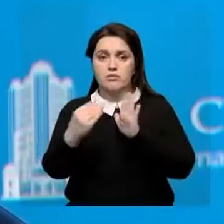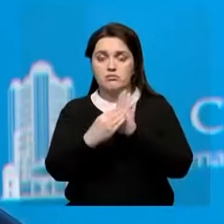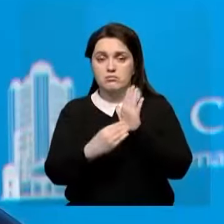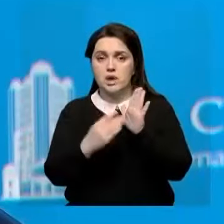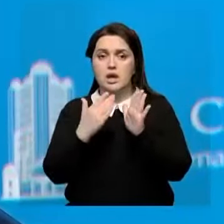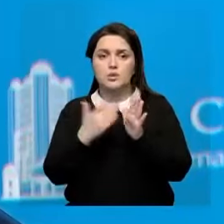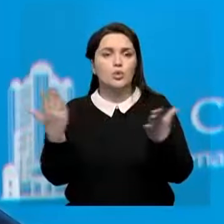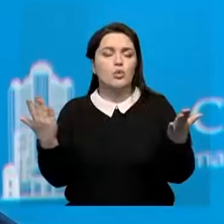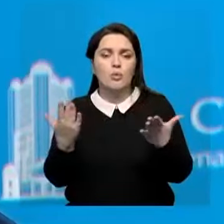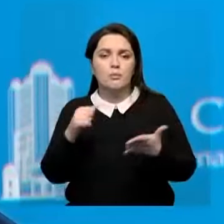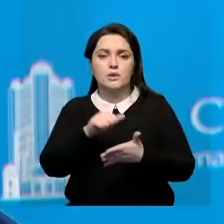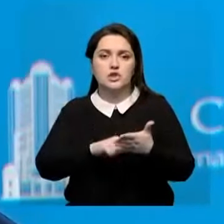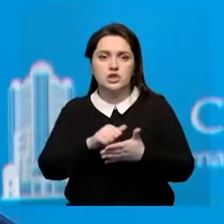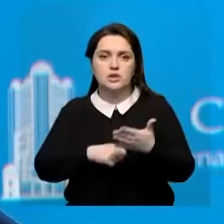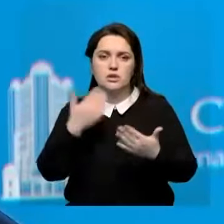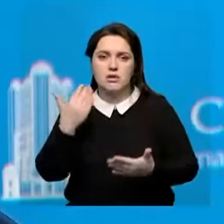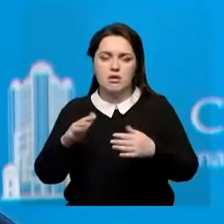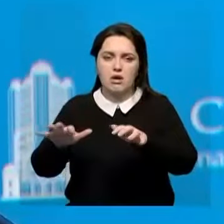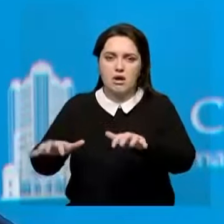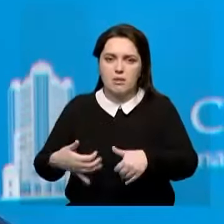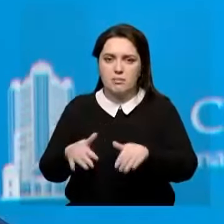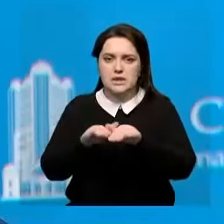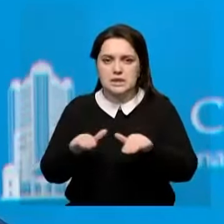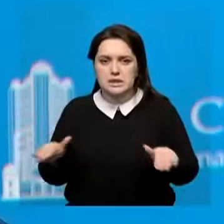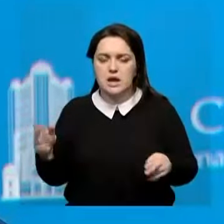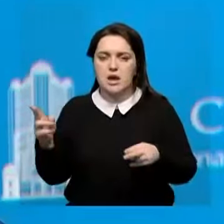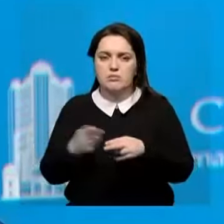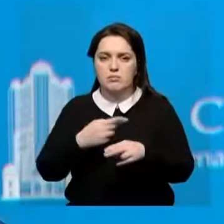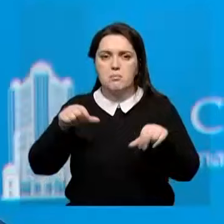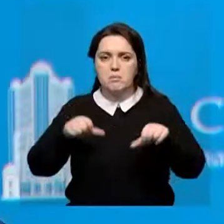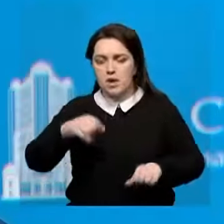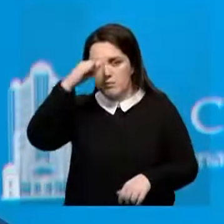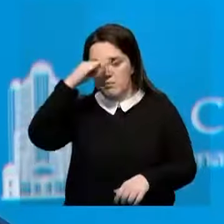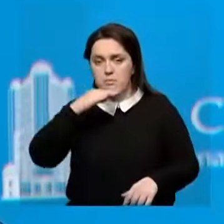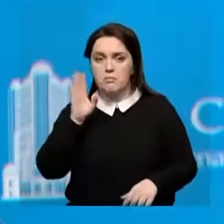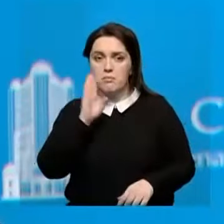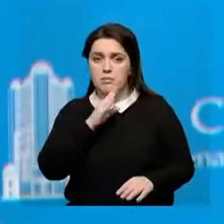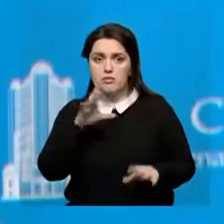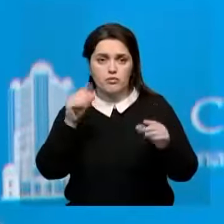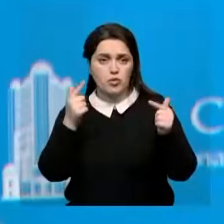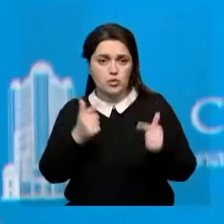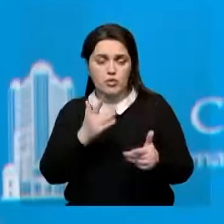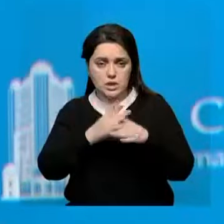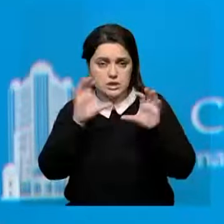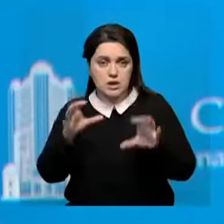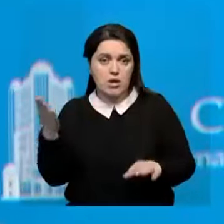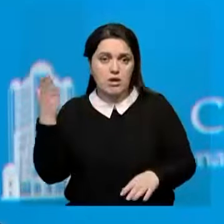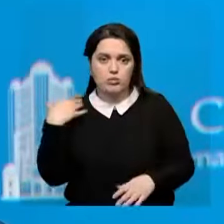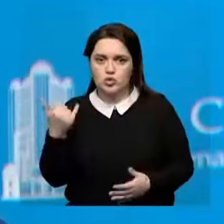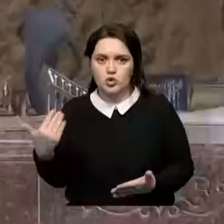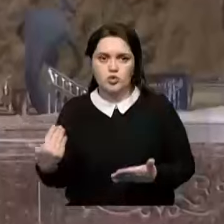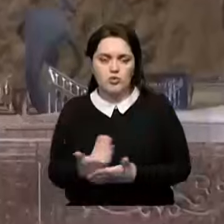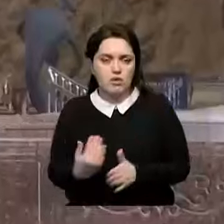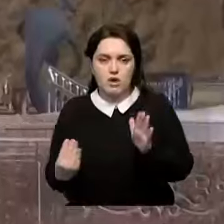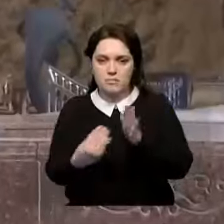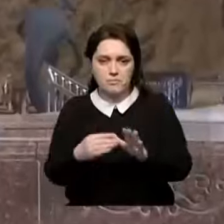основания по отобранию детей, лишению, ограничению прав родителей. И все основания там прописаны. Новых оснований